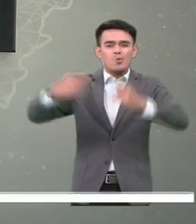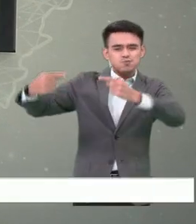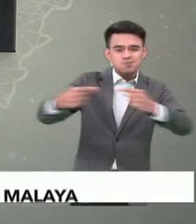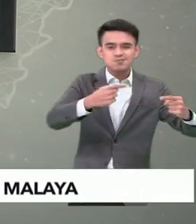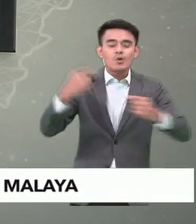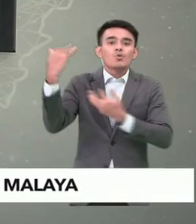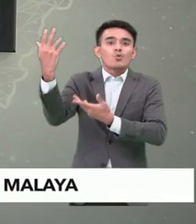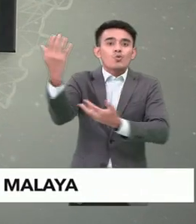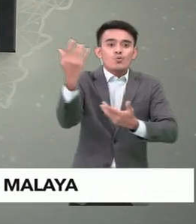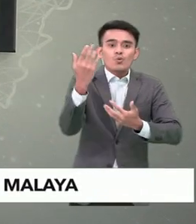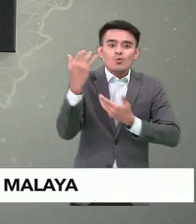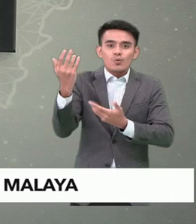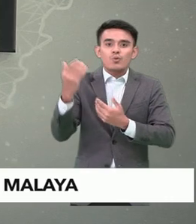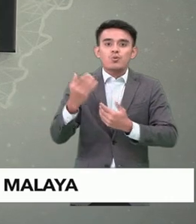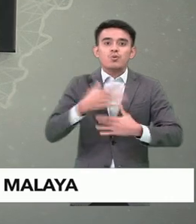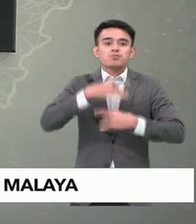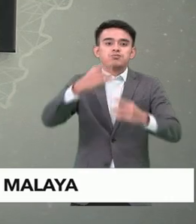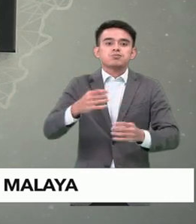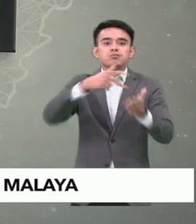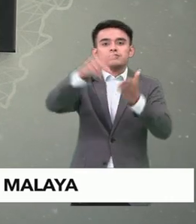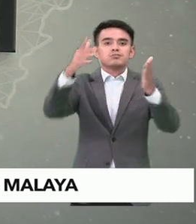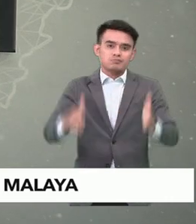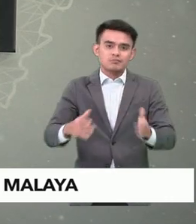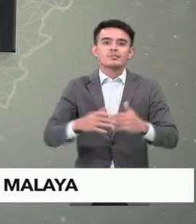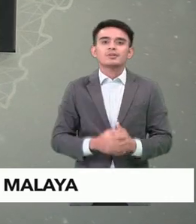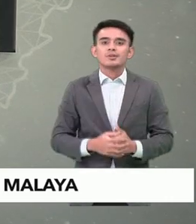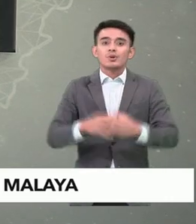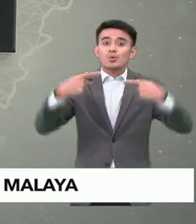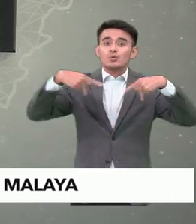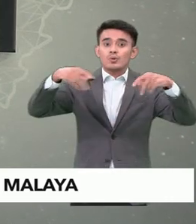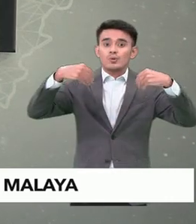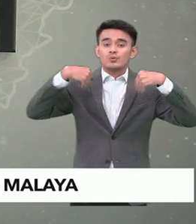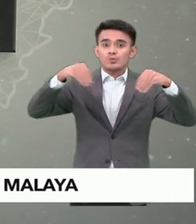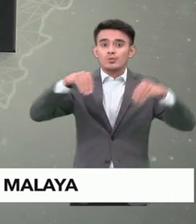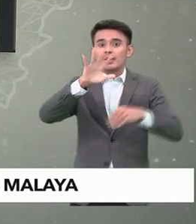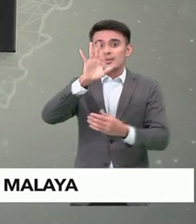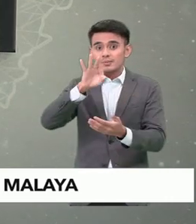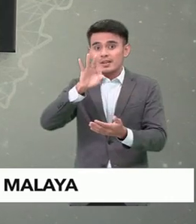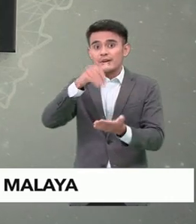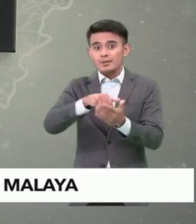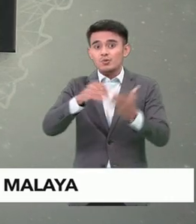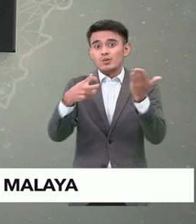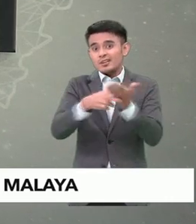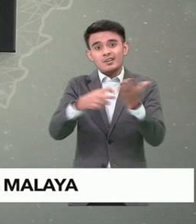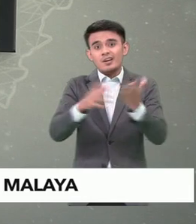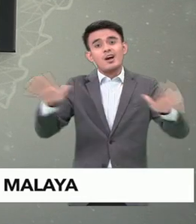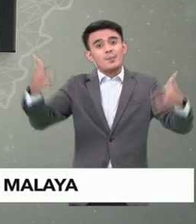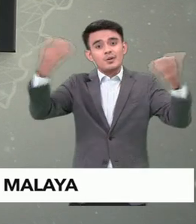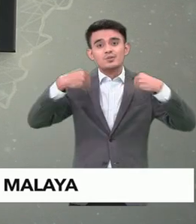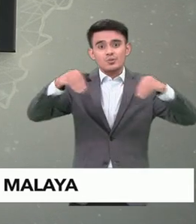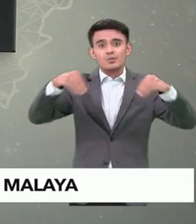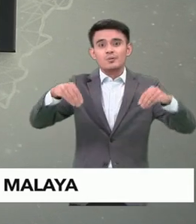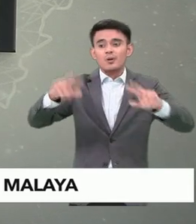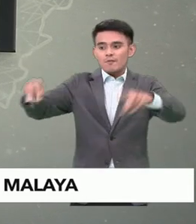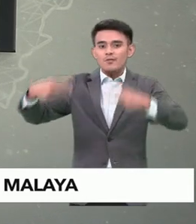yang dinanti-nantikan peminat bola sepak tanah air dengan jualan tiket 59.000 habis terjual bagi perlawanan separuh